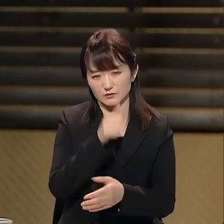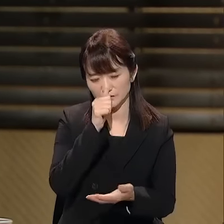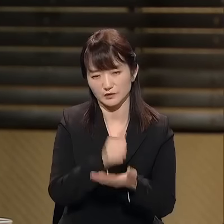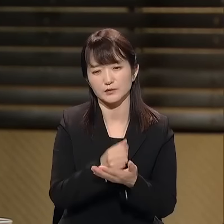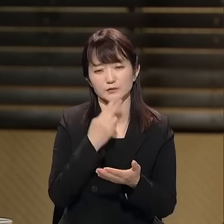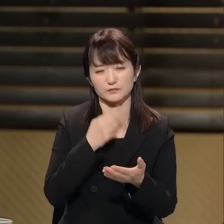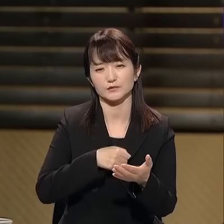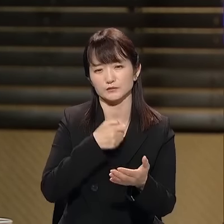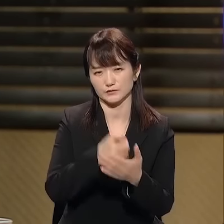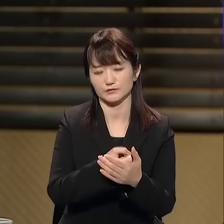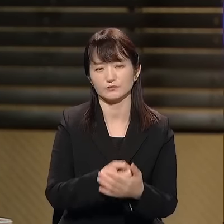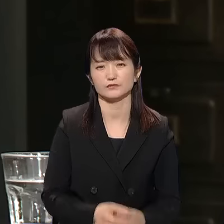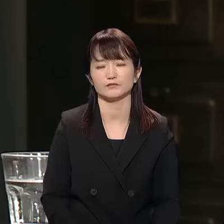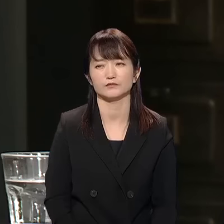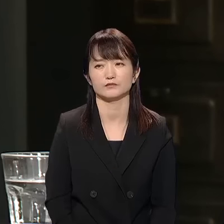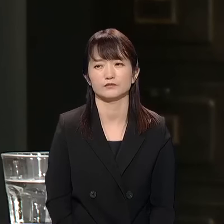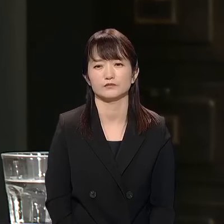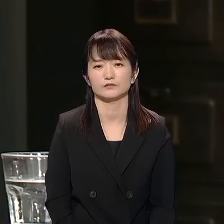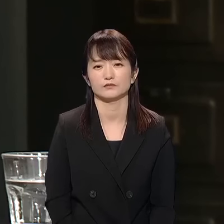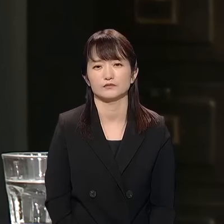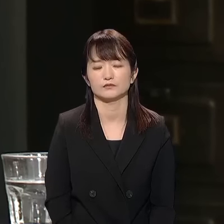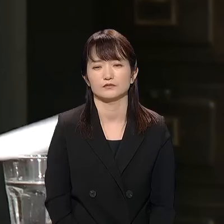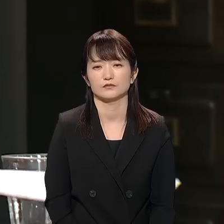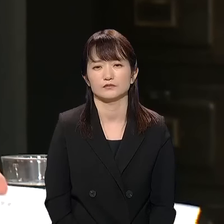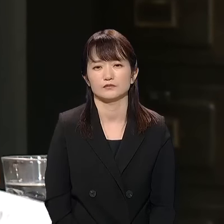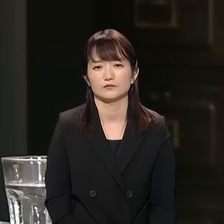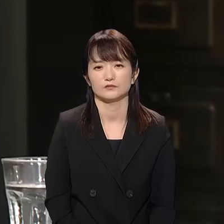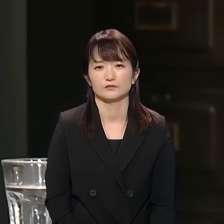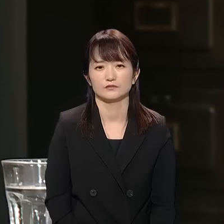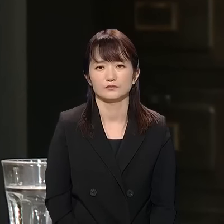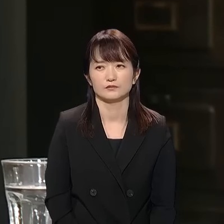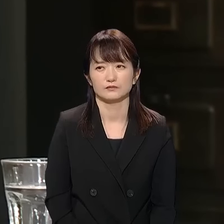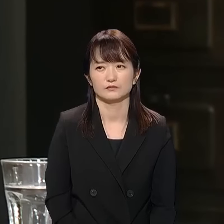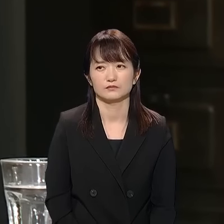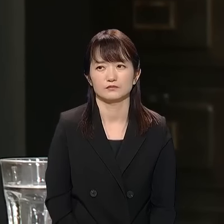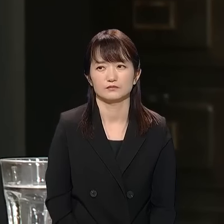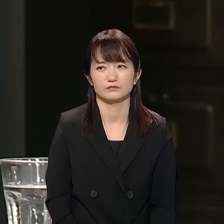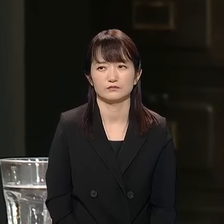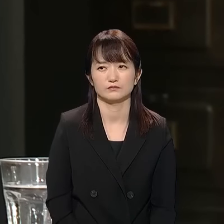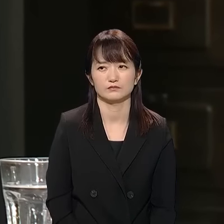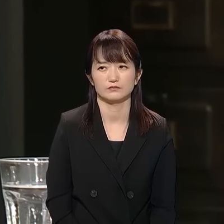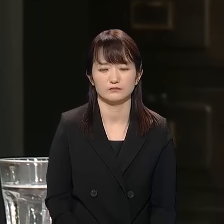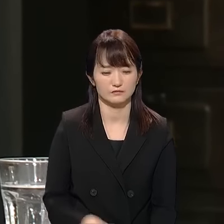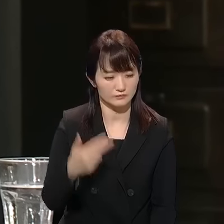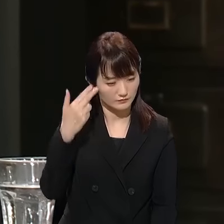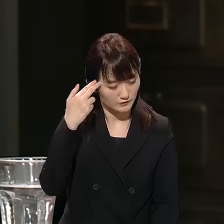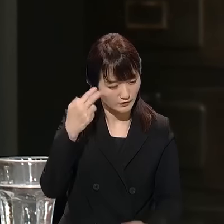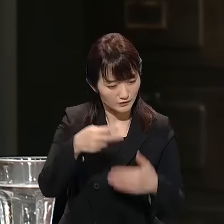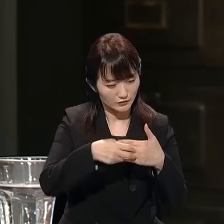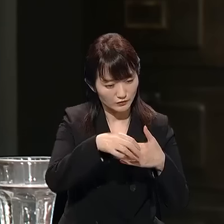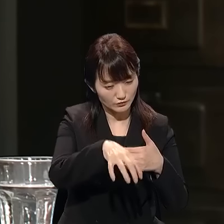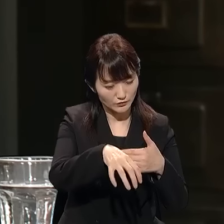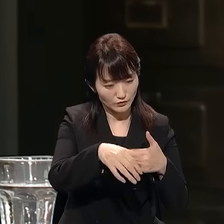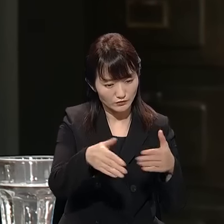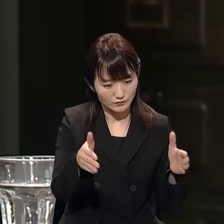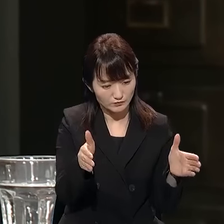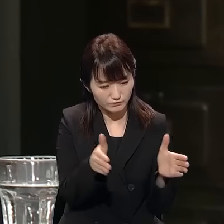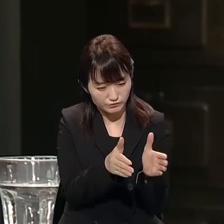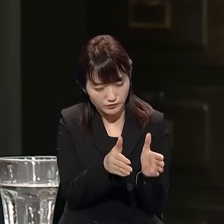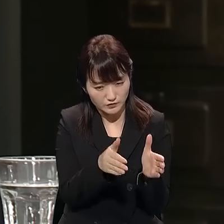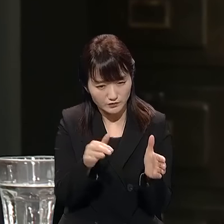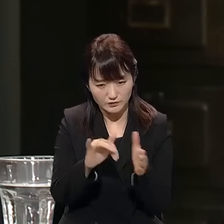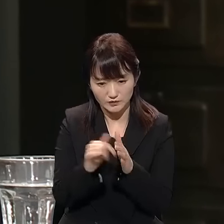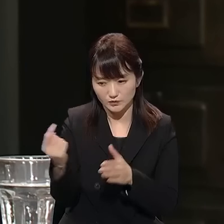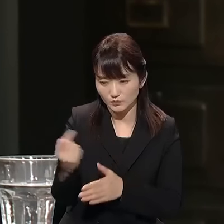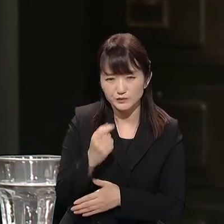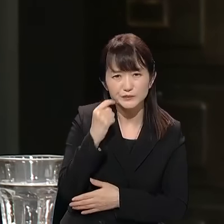같습니다 아 교수님 이런 진짜 폐쇄 병동이 정말 가족들은 완전 차단이 돼 있어서